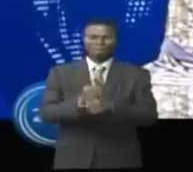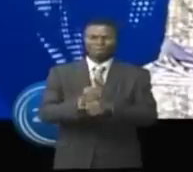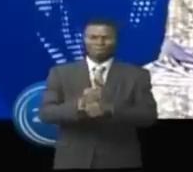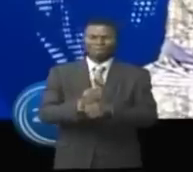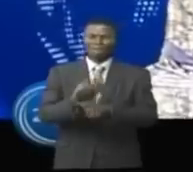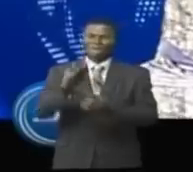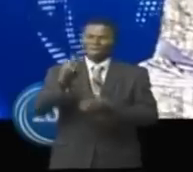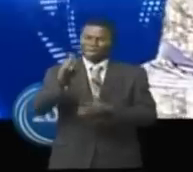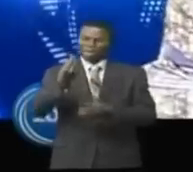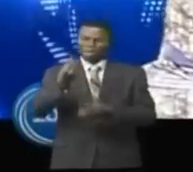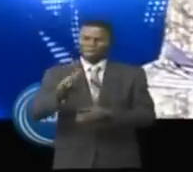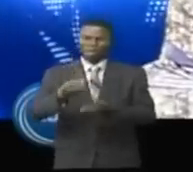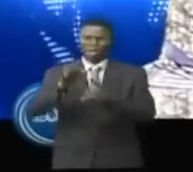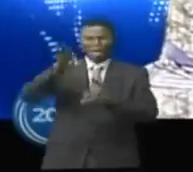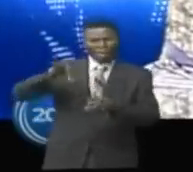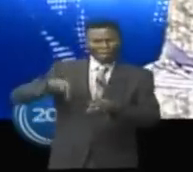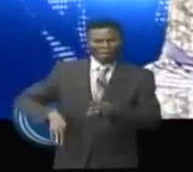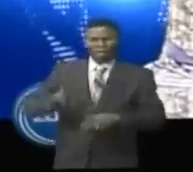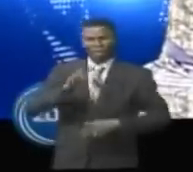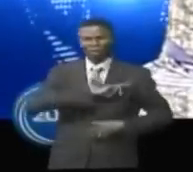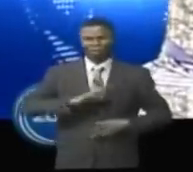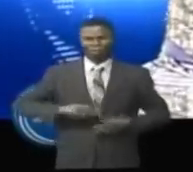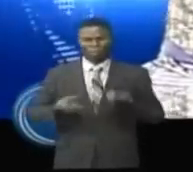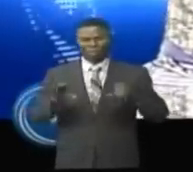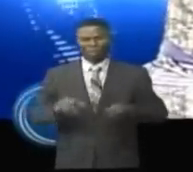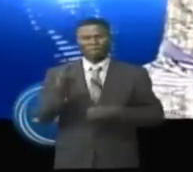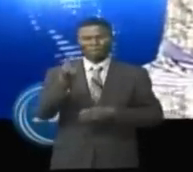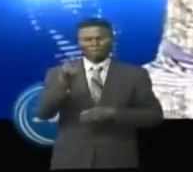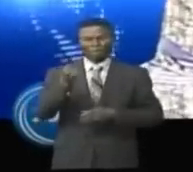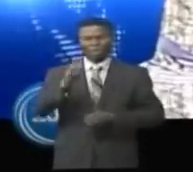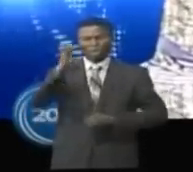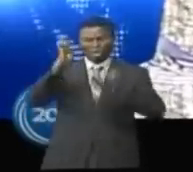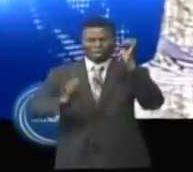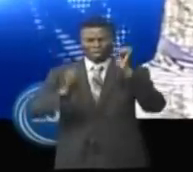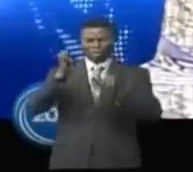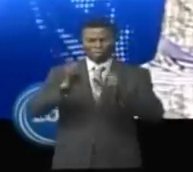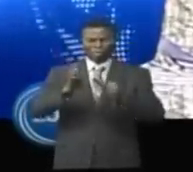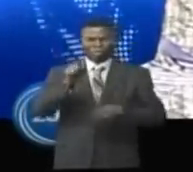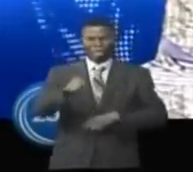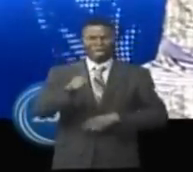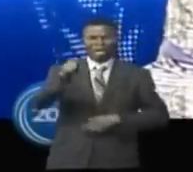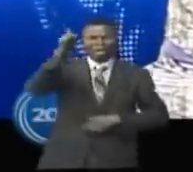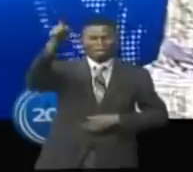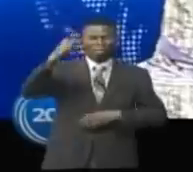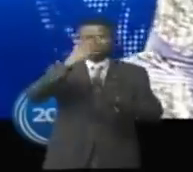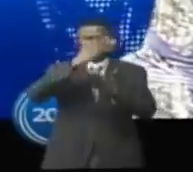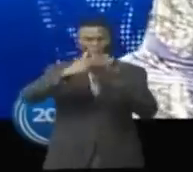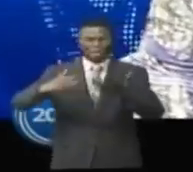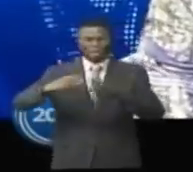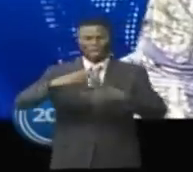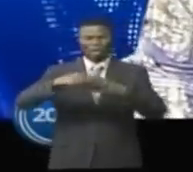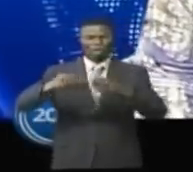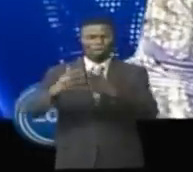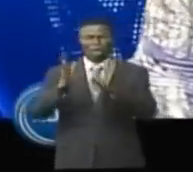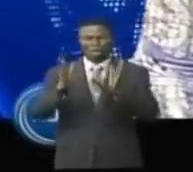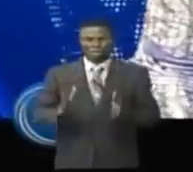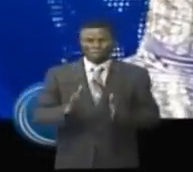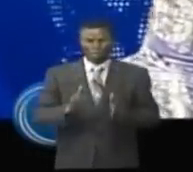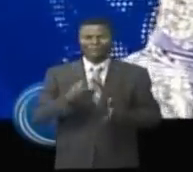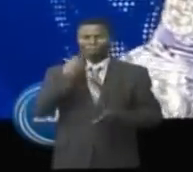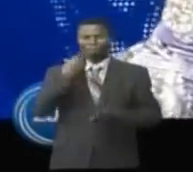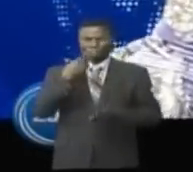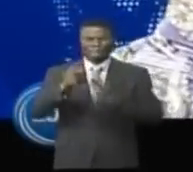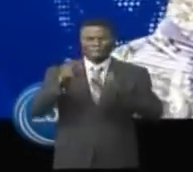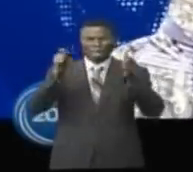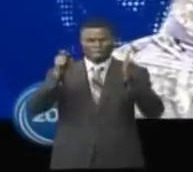cote qui fait gagner à la République démocratique du Congo un financement évalué à 1,5 milliard de dollars américains. On en parle justement dans cette